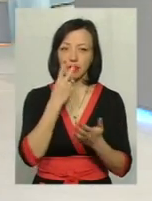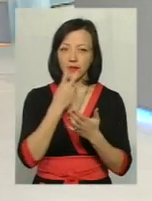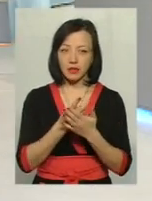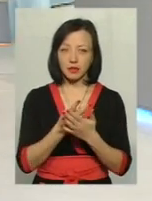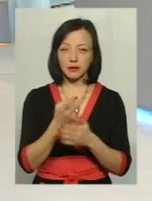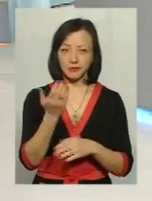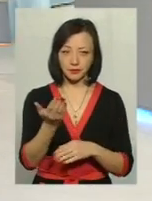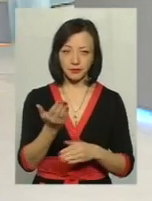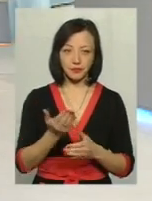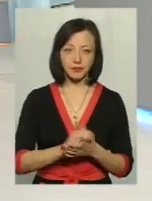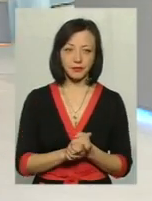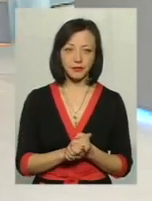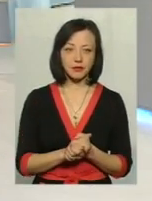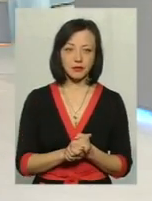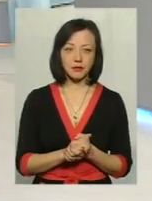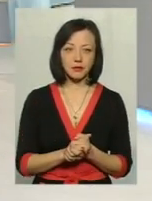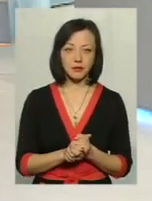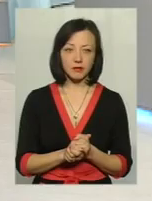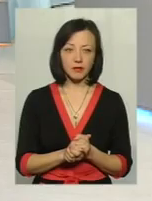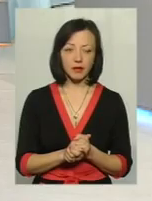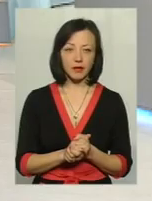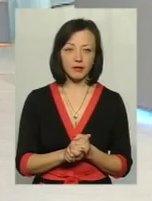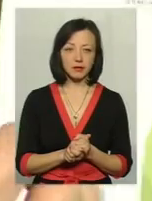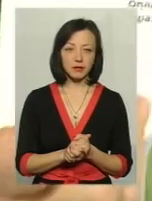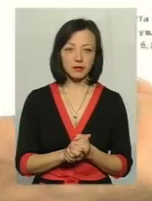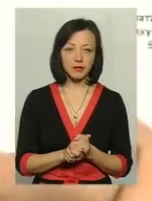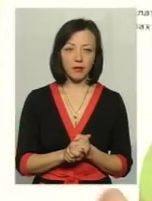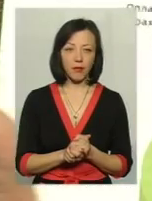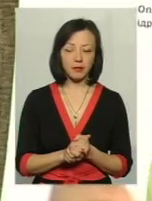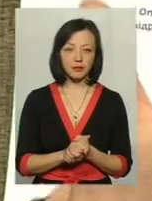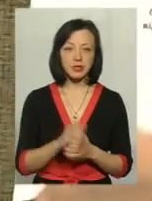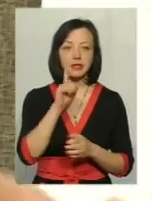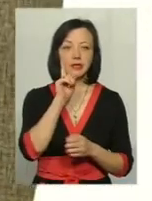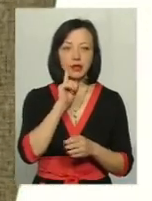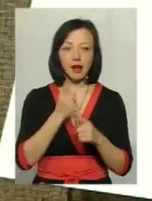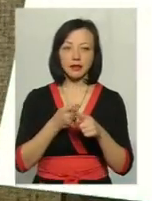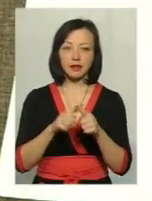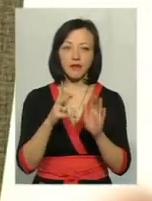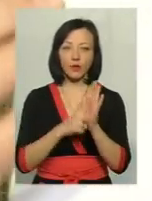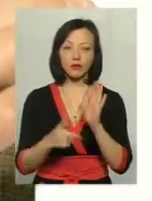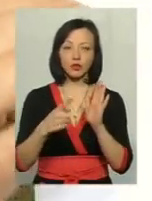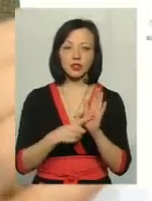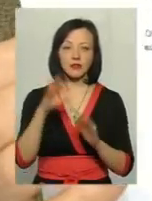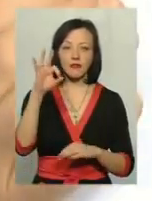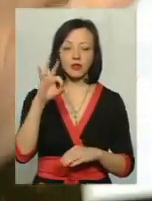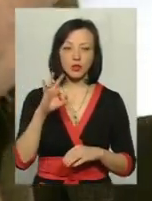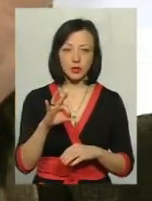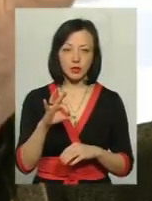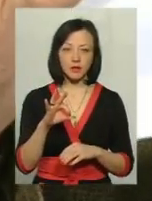показую структуру тарифу. От зеленим 86%